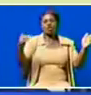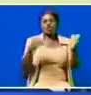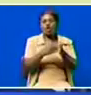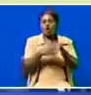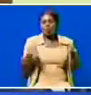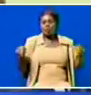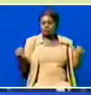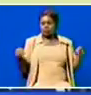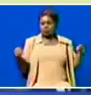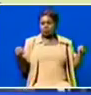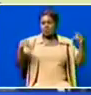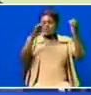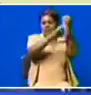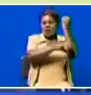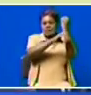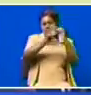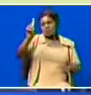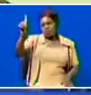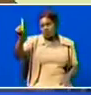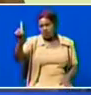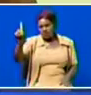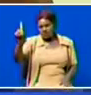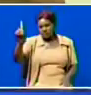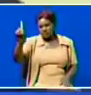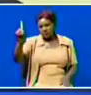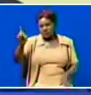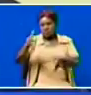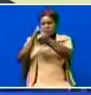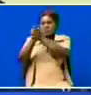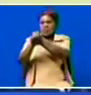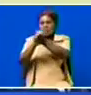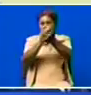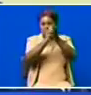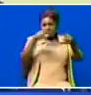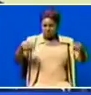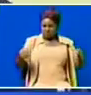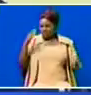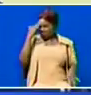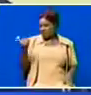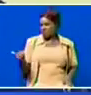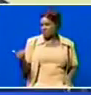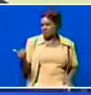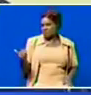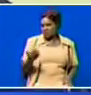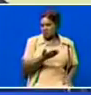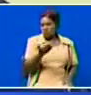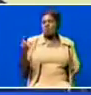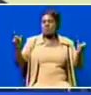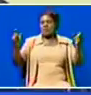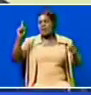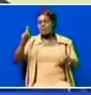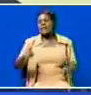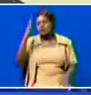panicking. This country is one. Hii mambo ya handshake ndio imeleta hii panicking. And you people of the press should know